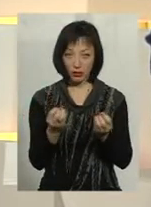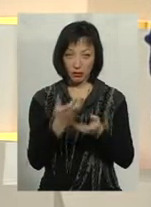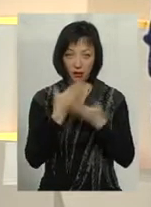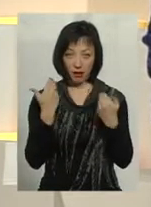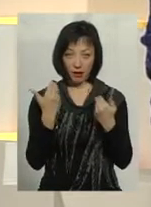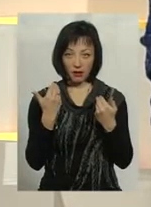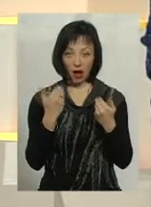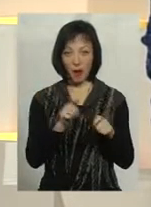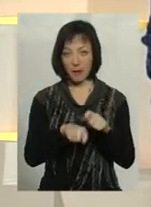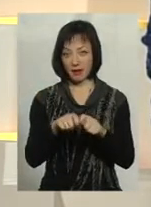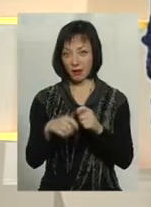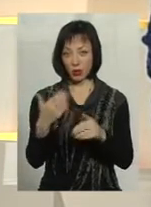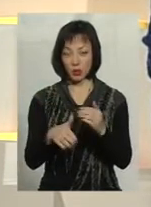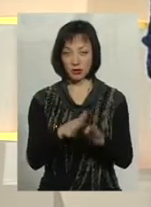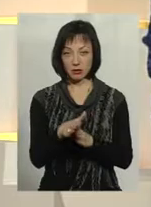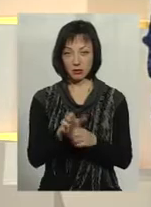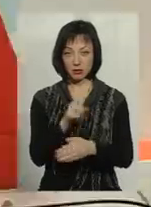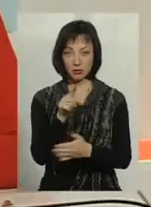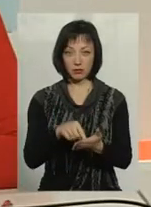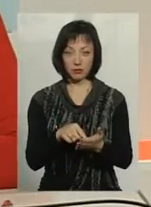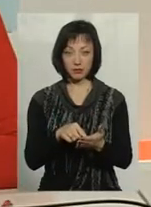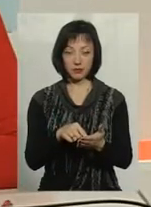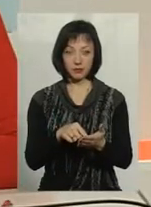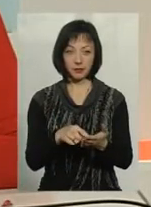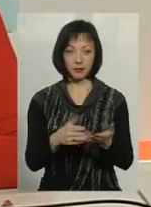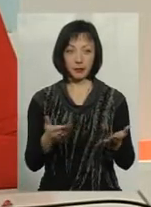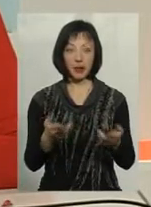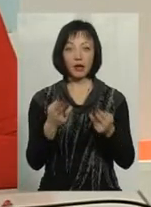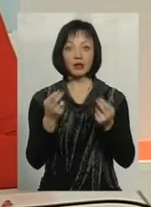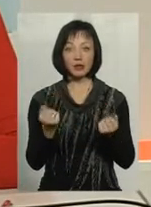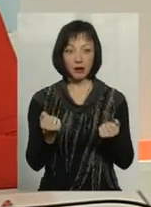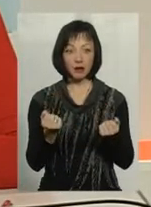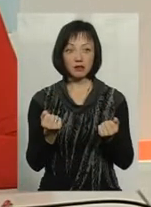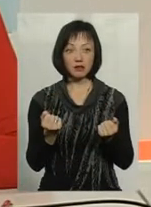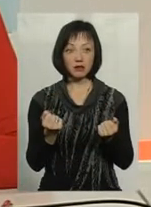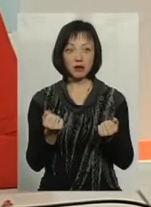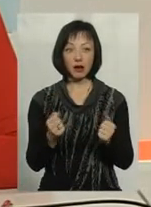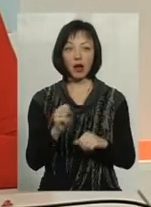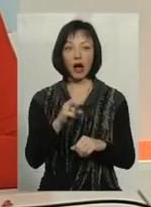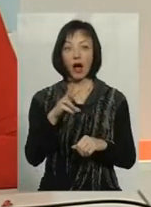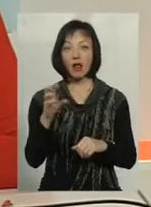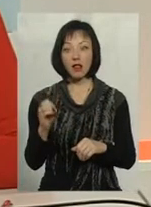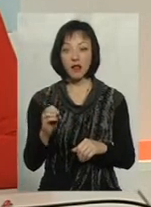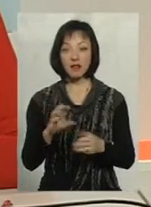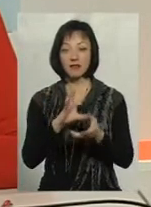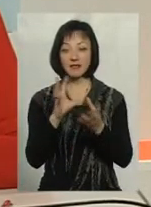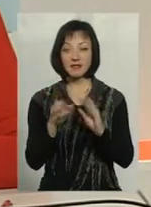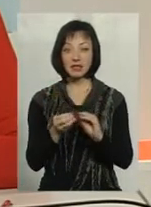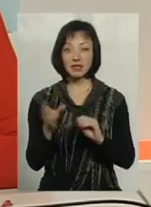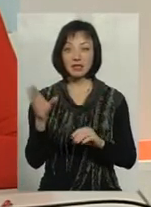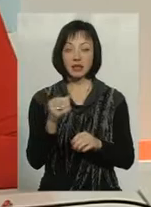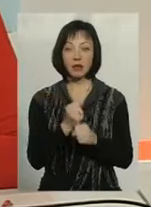що я вам хочу сказати? В нас потихеньку, в громадян України, в